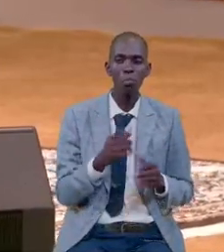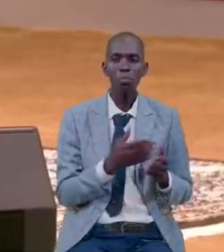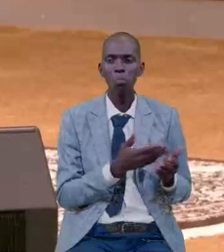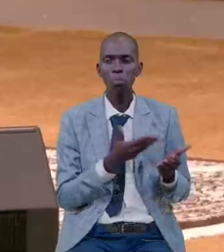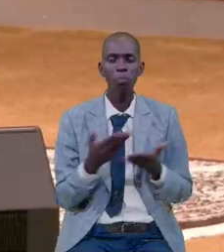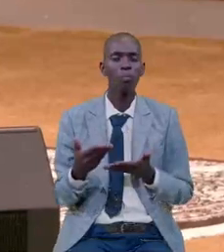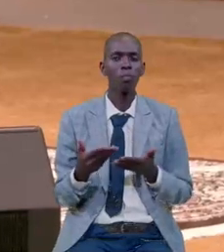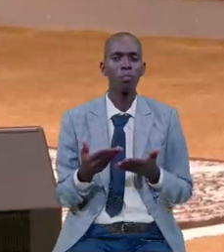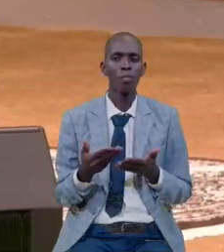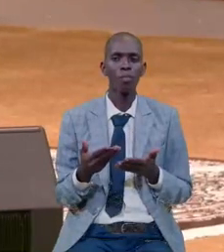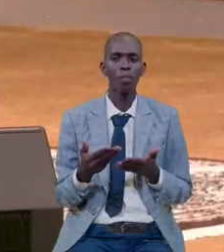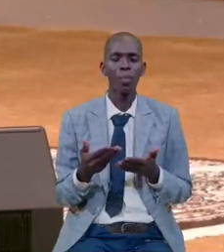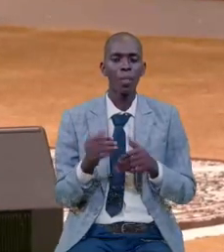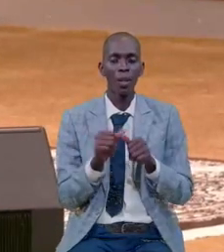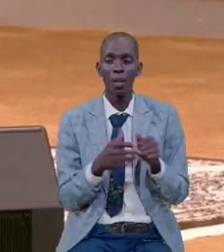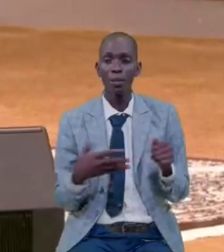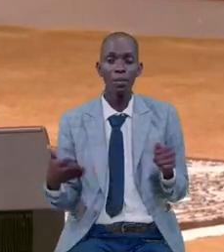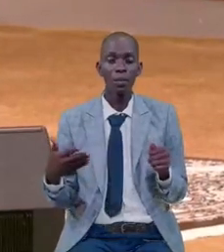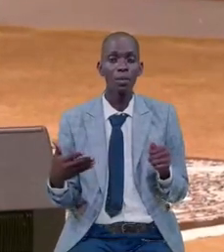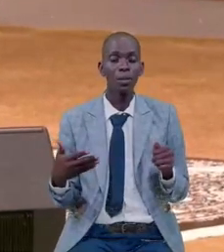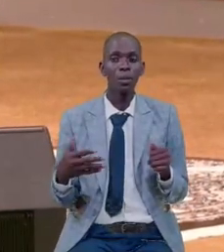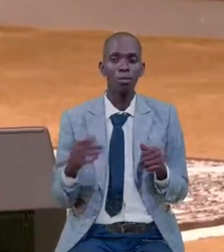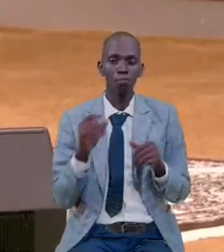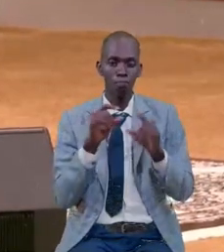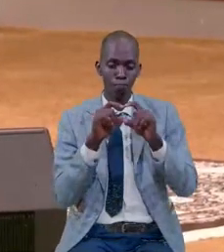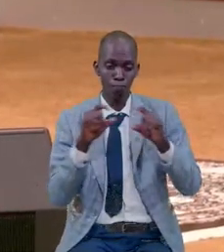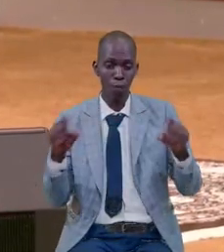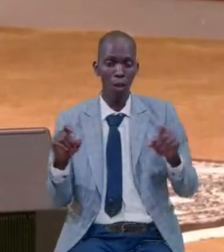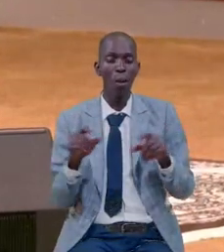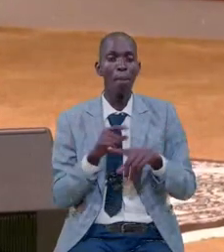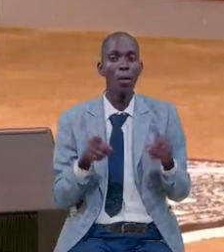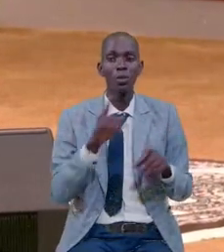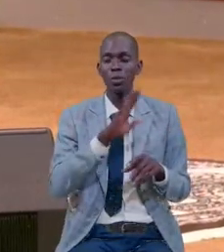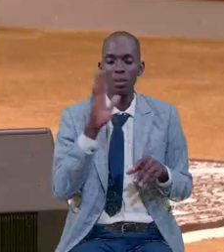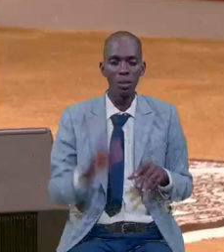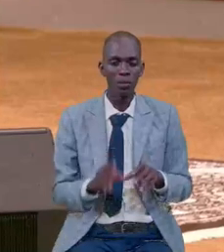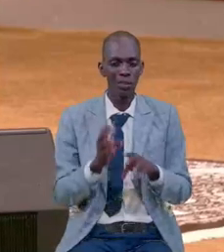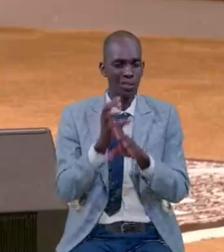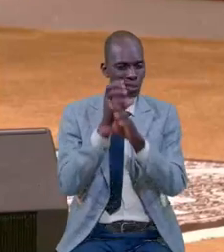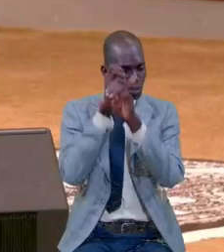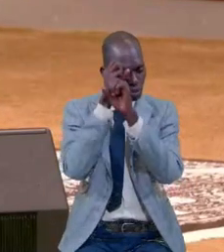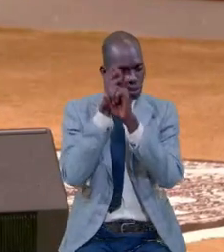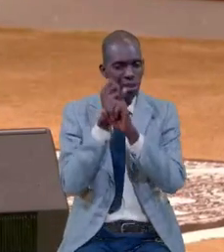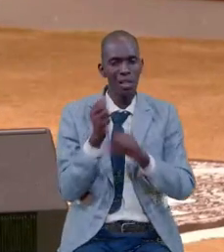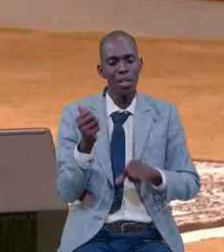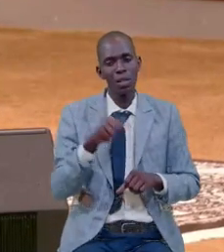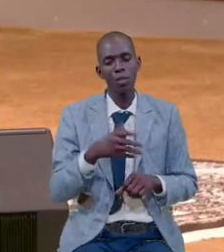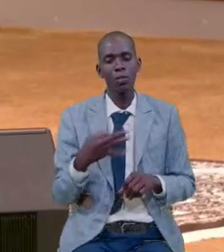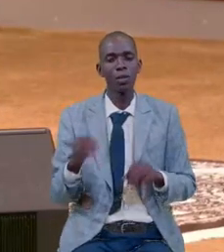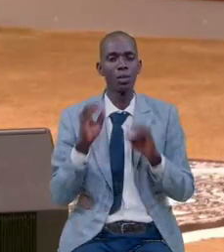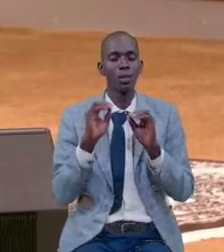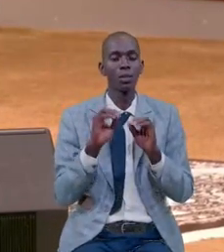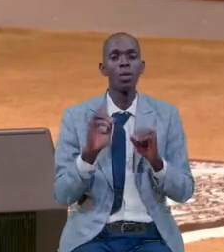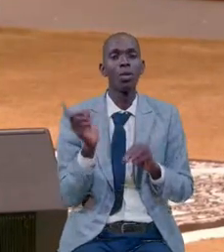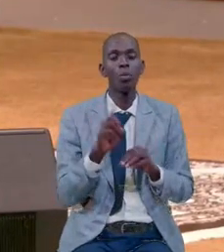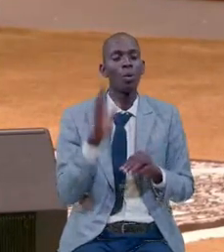tout dans divers aspects, vous ne mettez rien en vous-même. Où